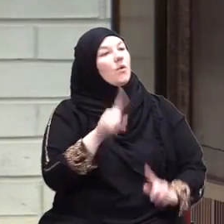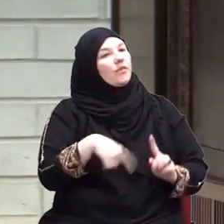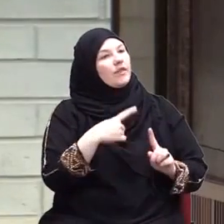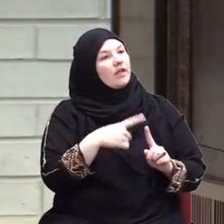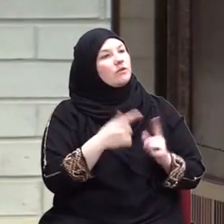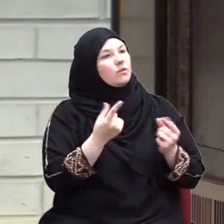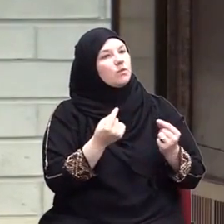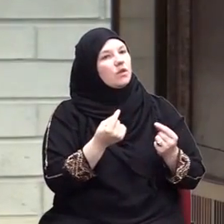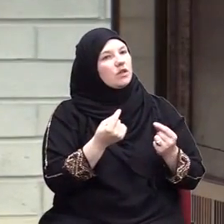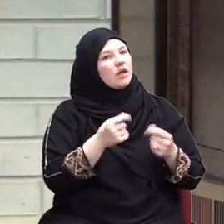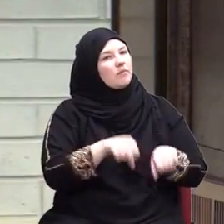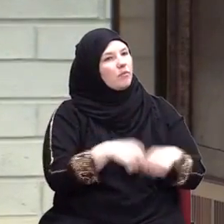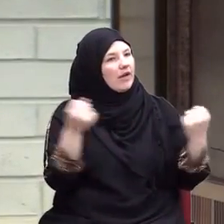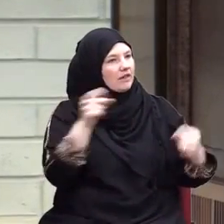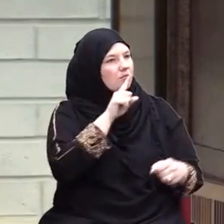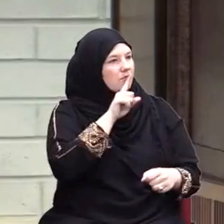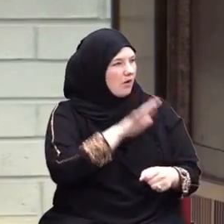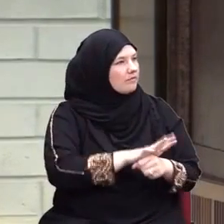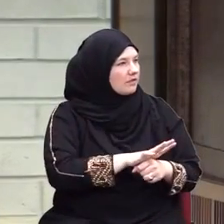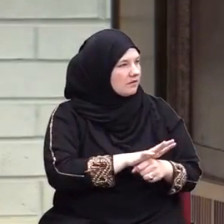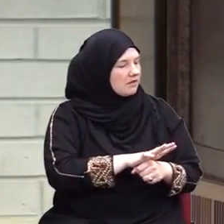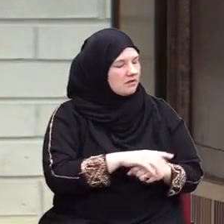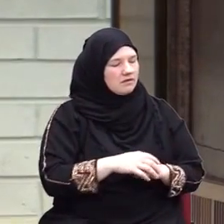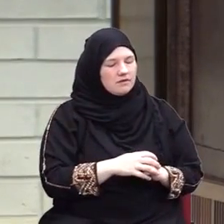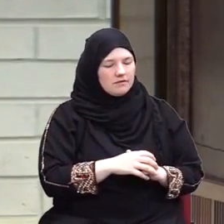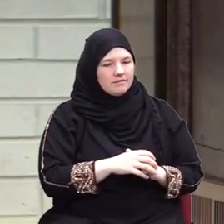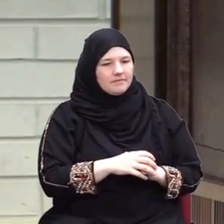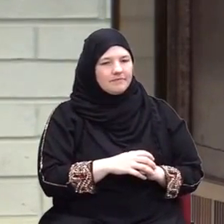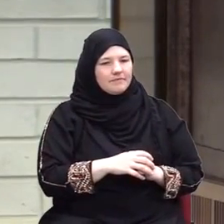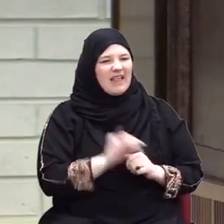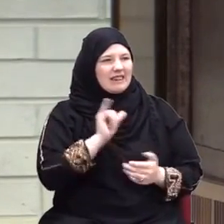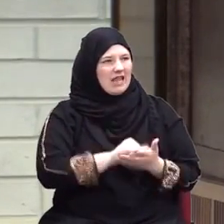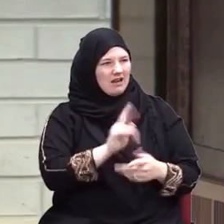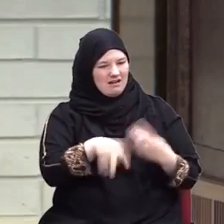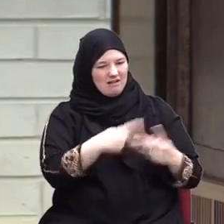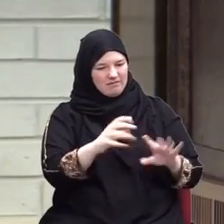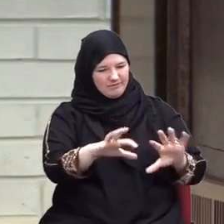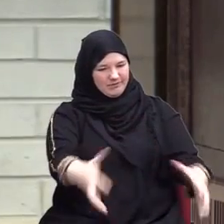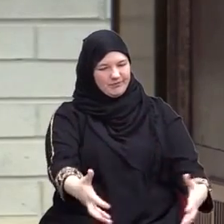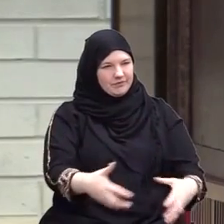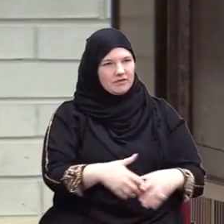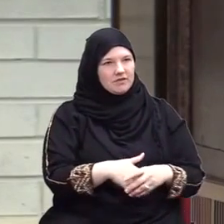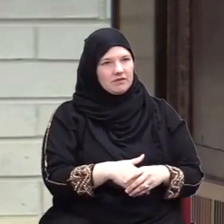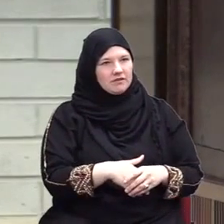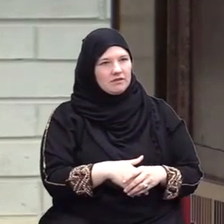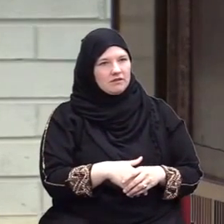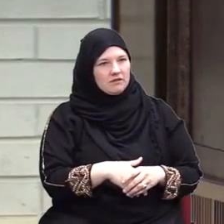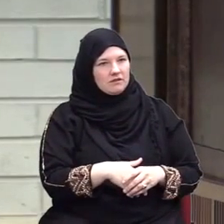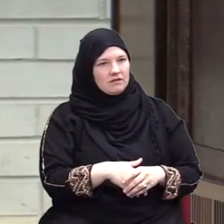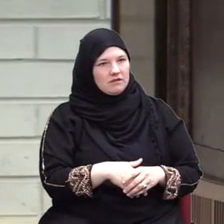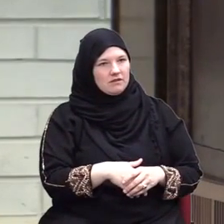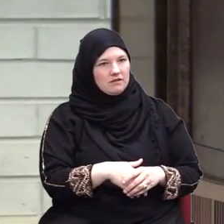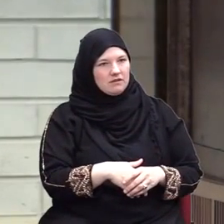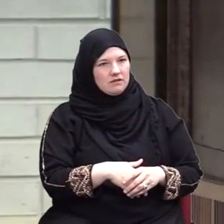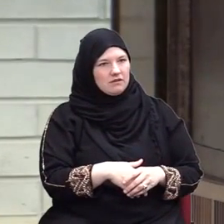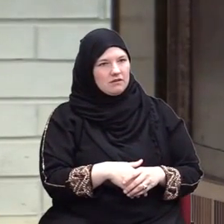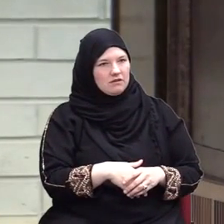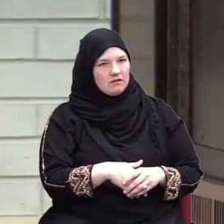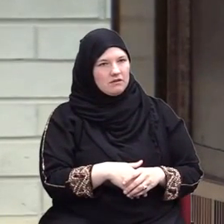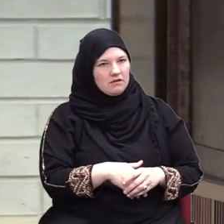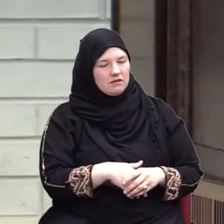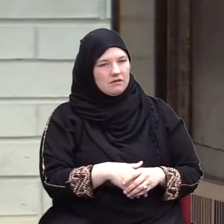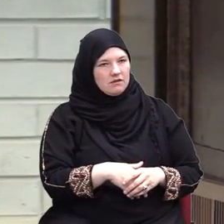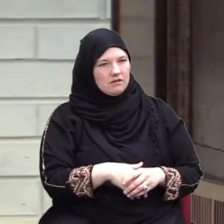their promises. الَّذِينَ يَنْقُضُونَ عَهْدَ اللَّهِ مِنْ بَعْدِ مِيثَاقِهِ